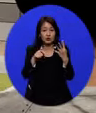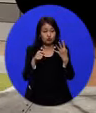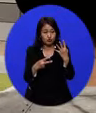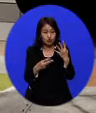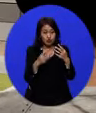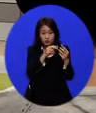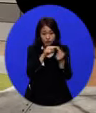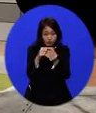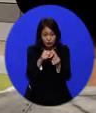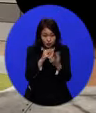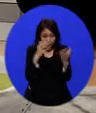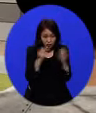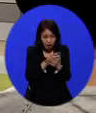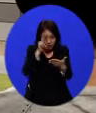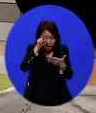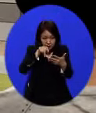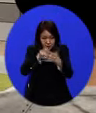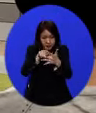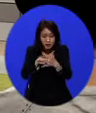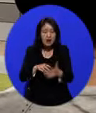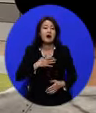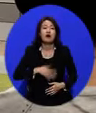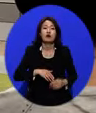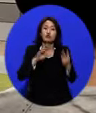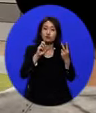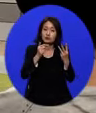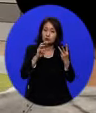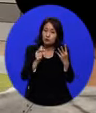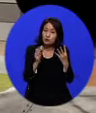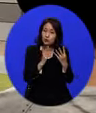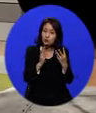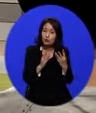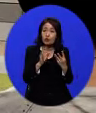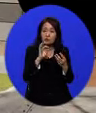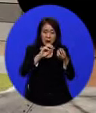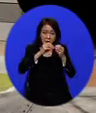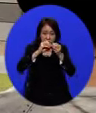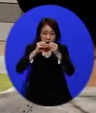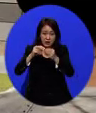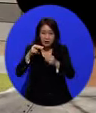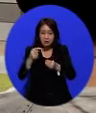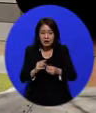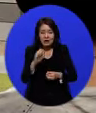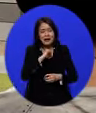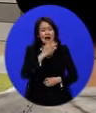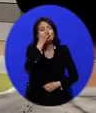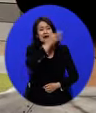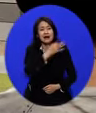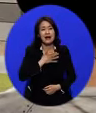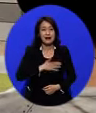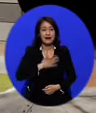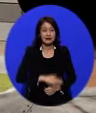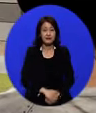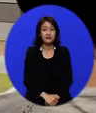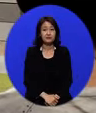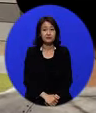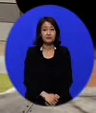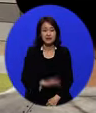문제를 완벽하게 읽어내요. 두 번 꼬고 세 번 꼬아도요. 세 번 꼰 것까지 다 이해할 수 있단